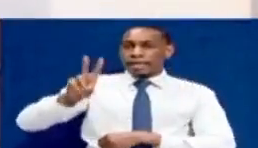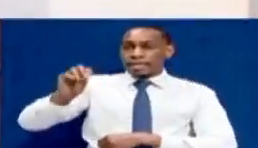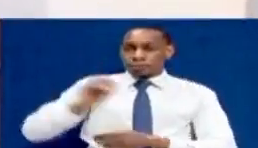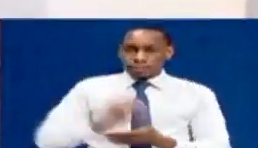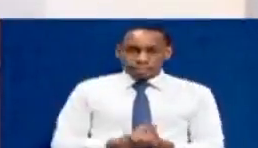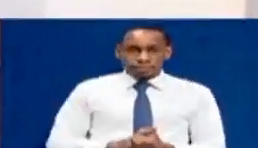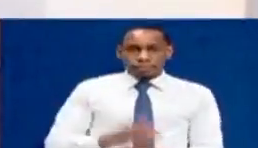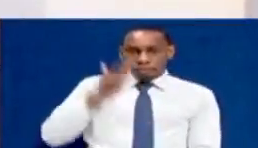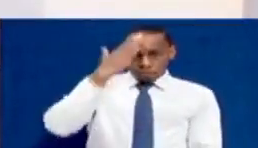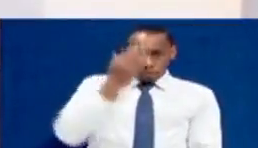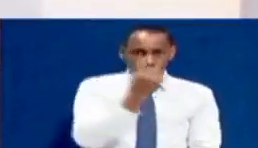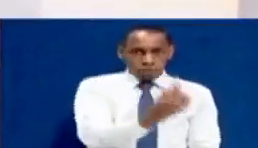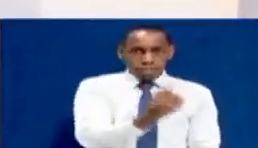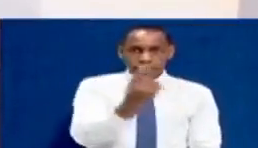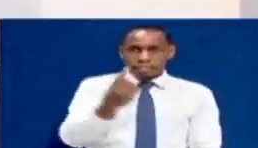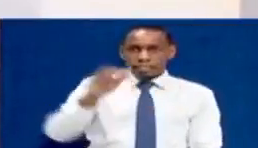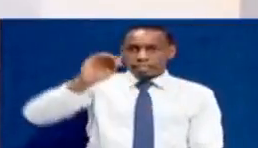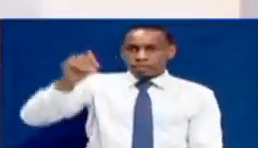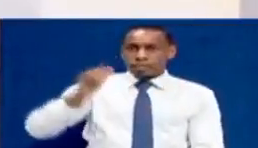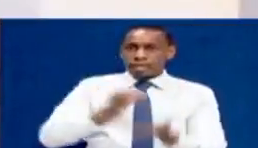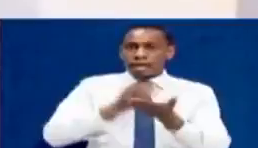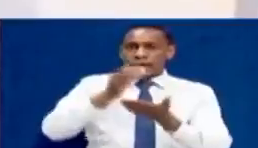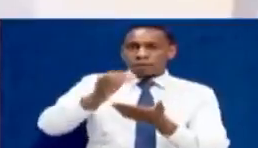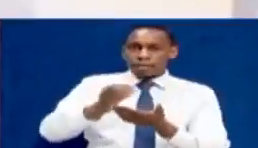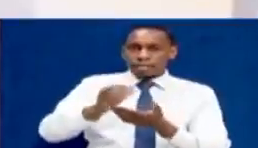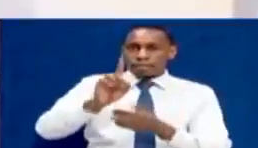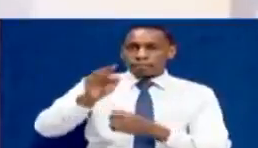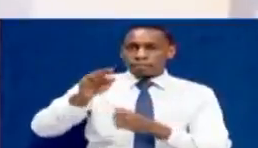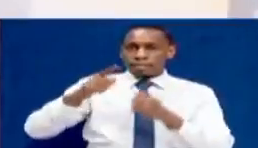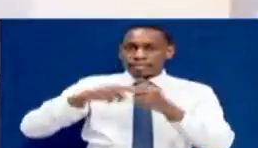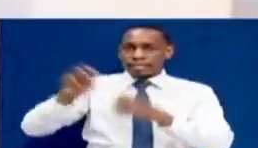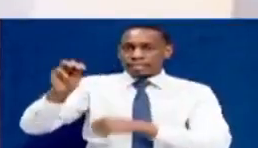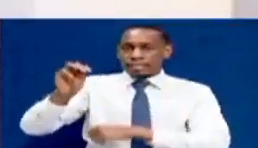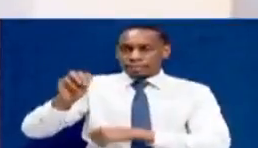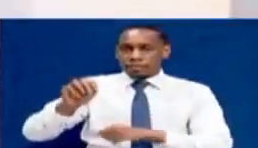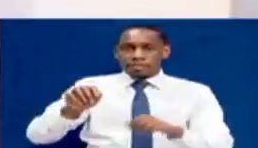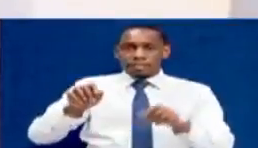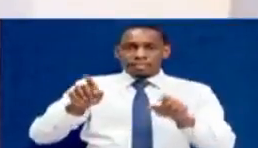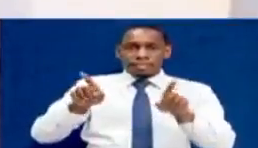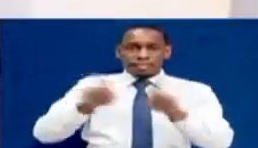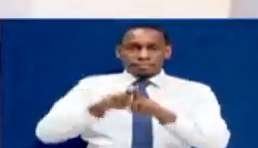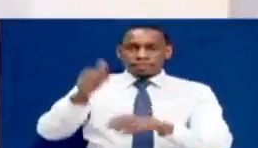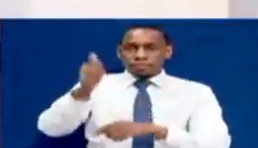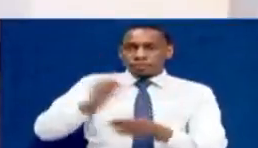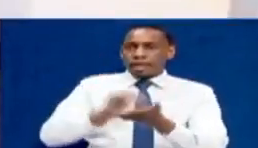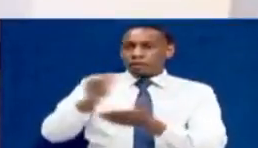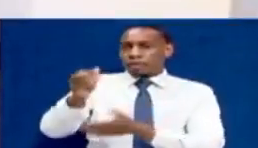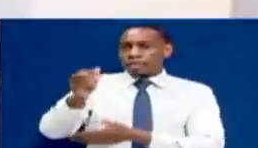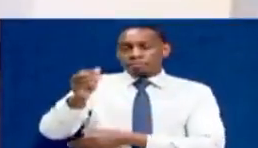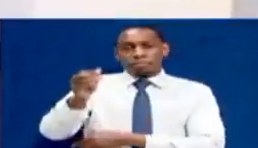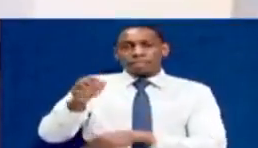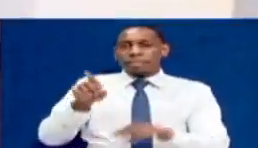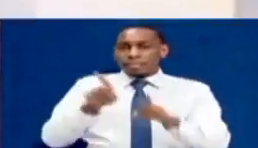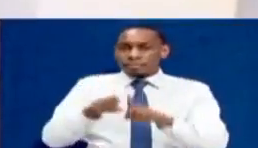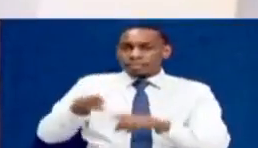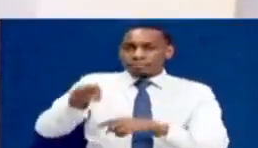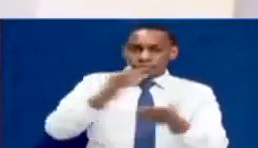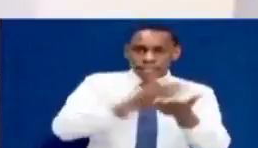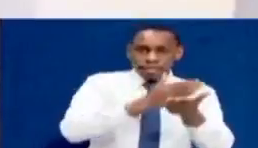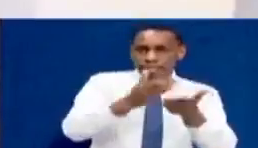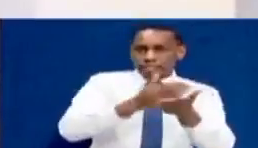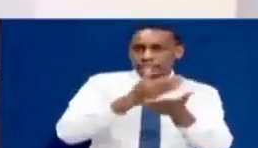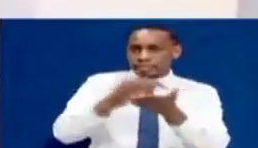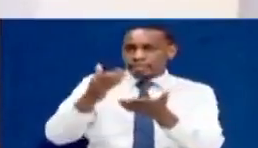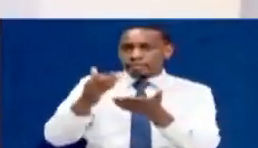Najua kwamba kila kaunti ilikuwa located 106 million. Na sisi pia Busia tumepata mgao wetu. Lakini sasa ni kwamba huo mgao